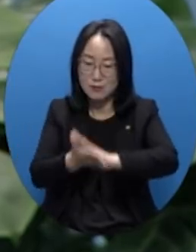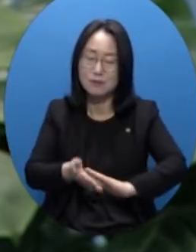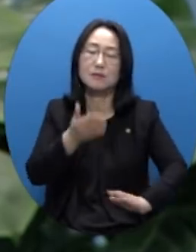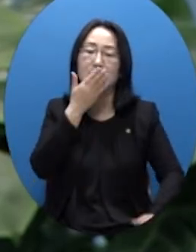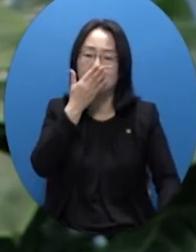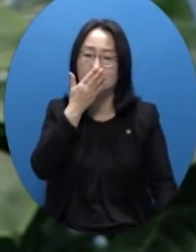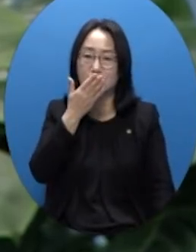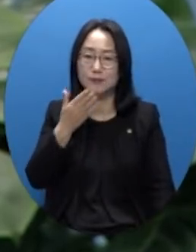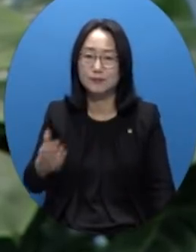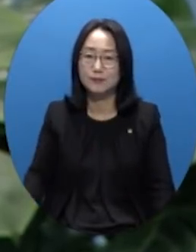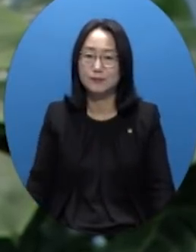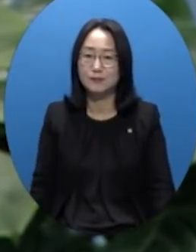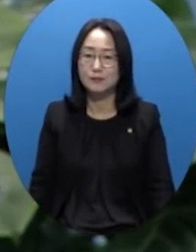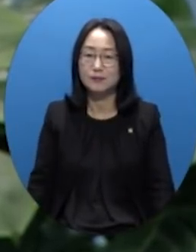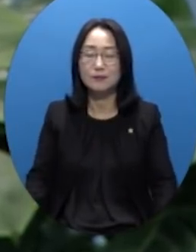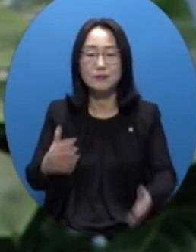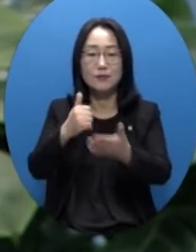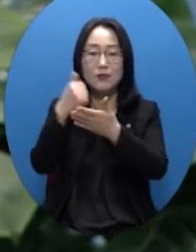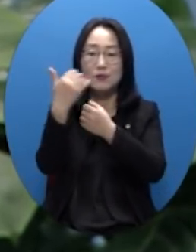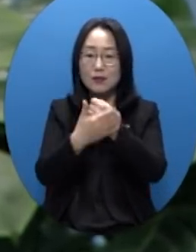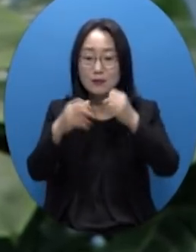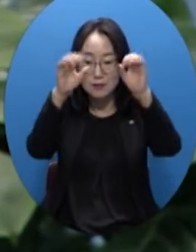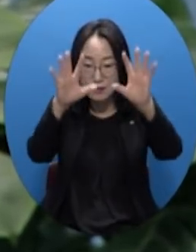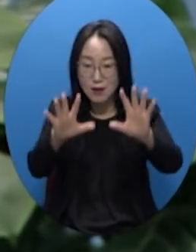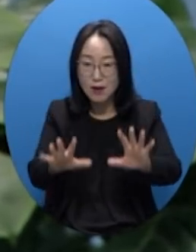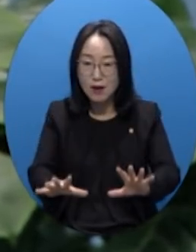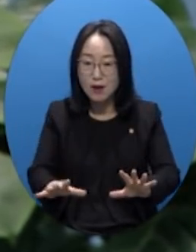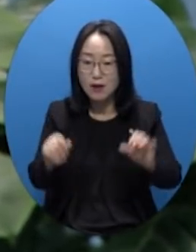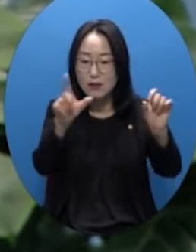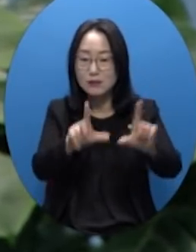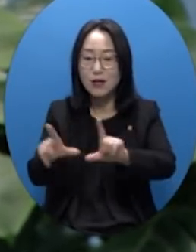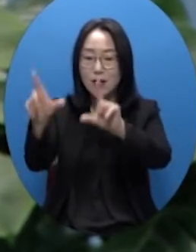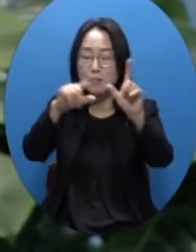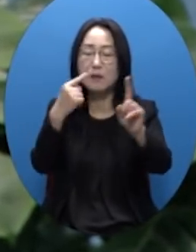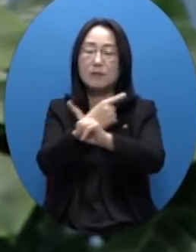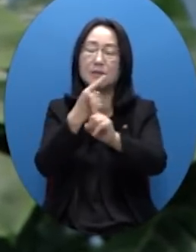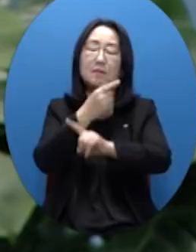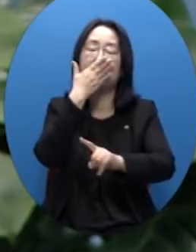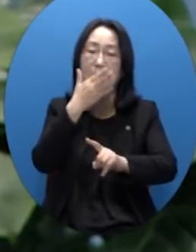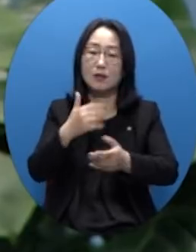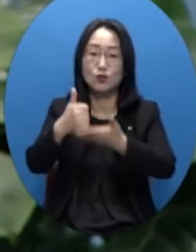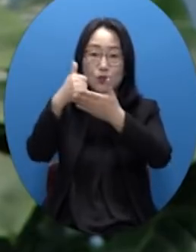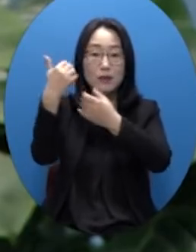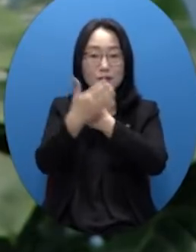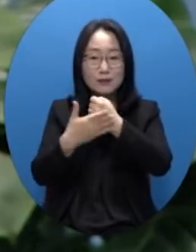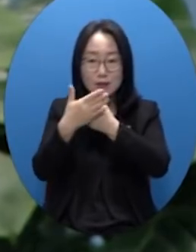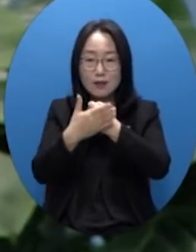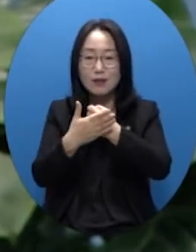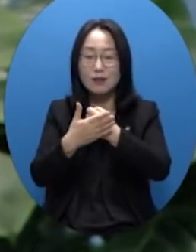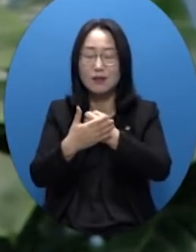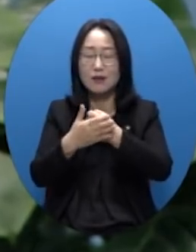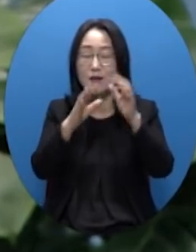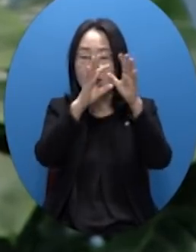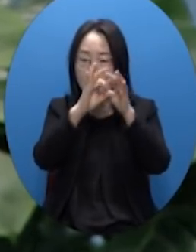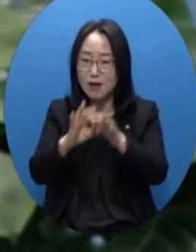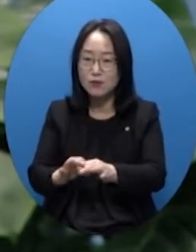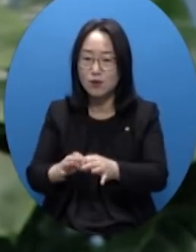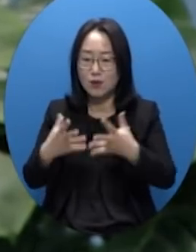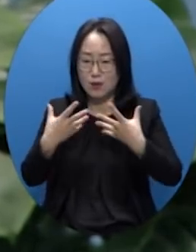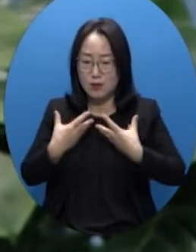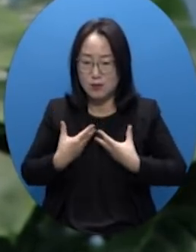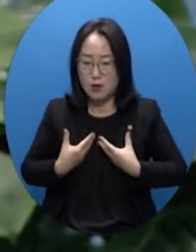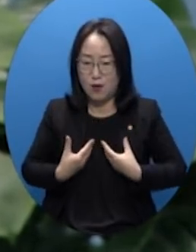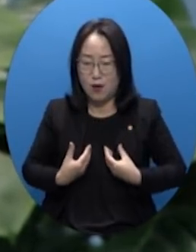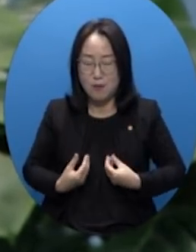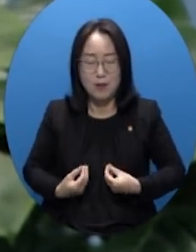것입니다 주님의 은혜가 임하면 우리 삶이 바뀌어 집니다 집에 은혜가 염 하면 더 이상 우리는 절망 가운데